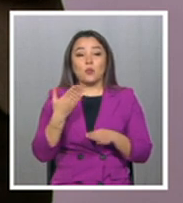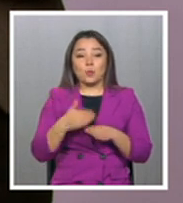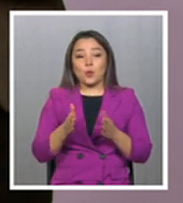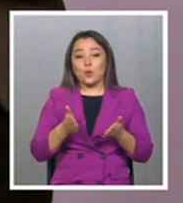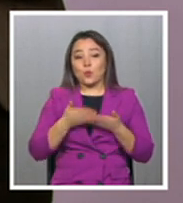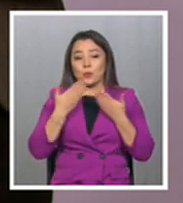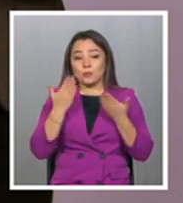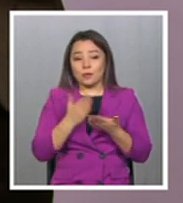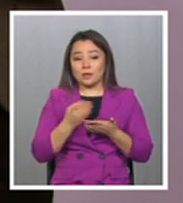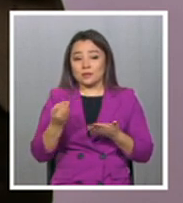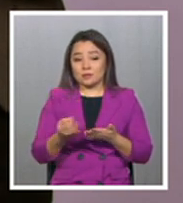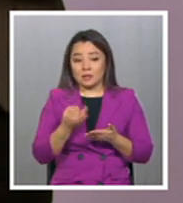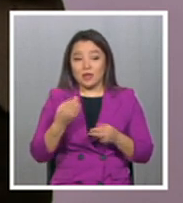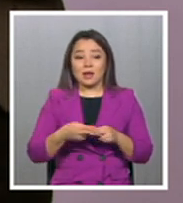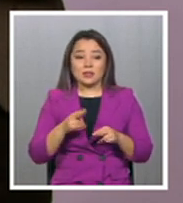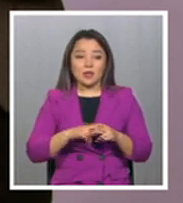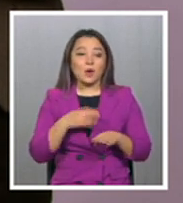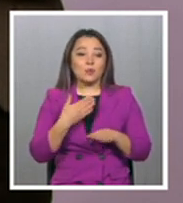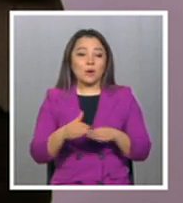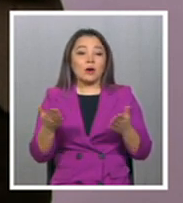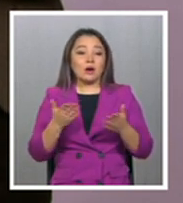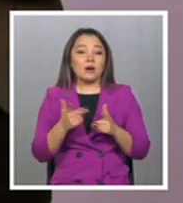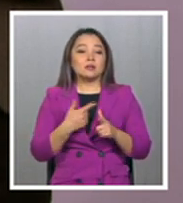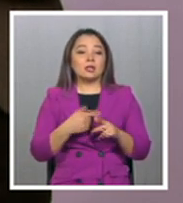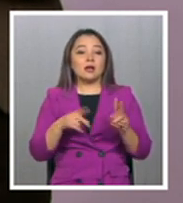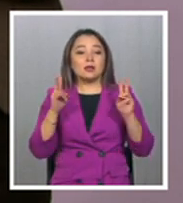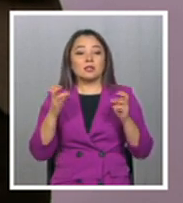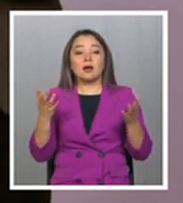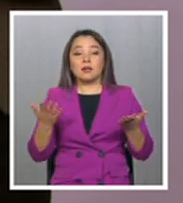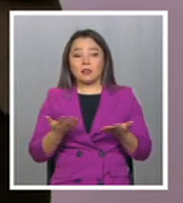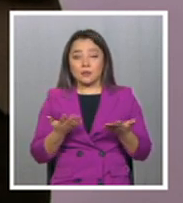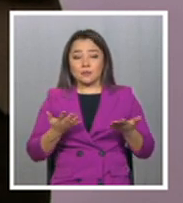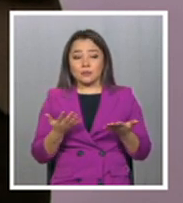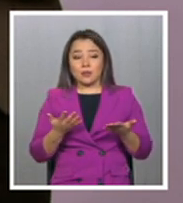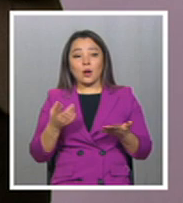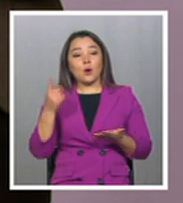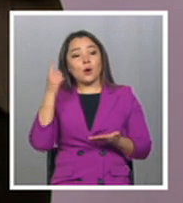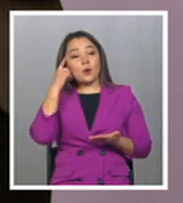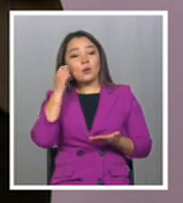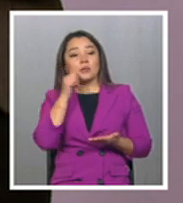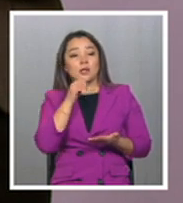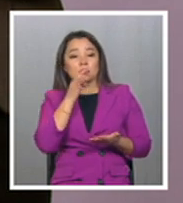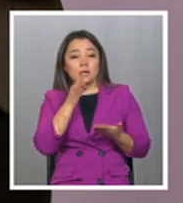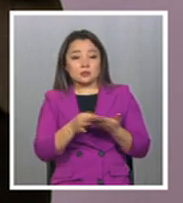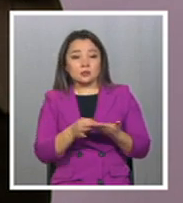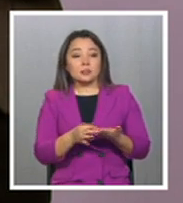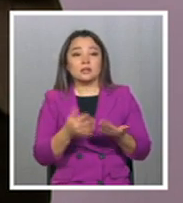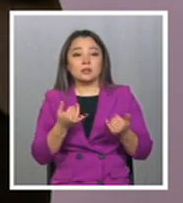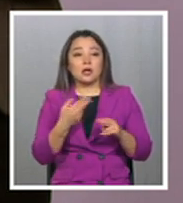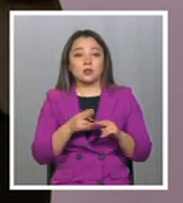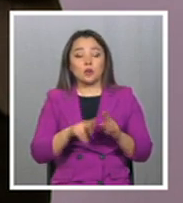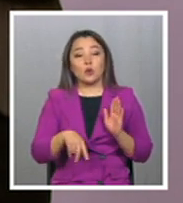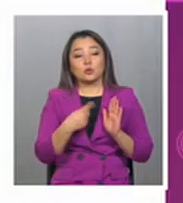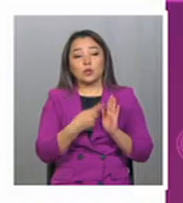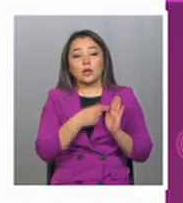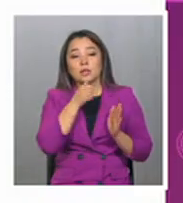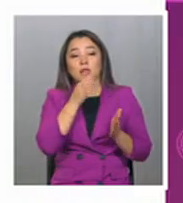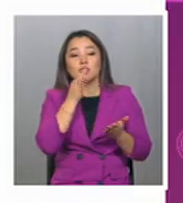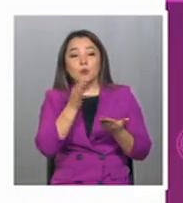болсақ, ол бөлімді қалай шатауға болады? Қанеке ойланайықшы. Және де мына бір сұраққа жауап